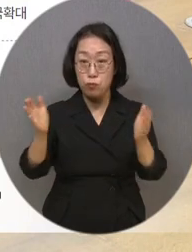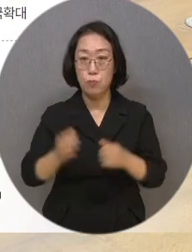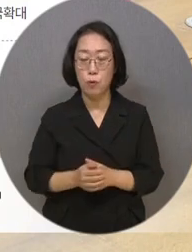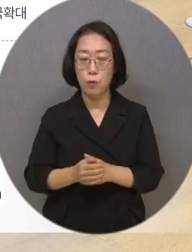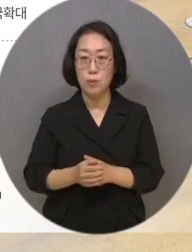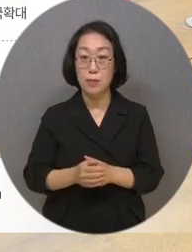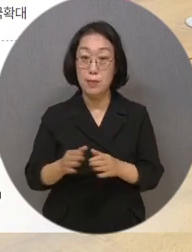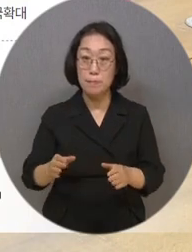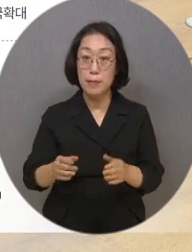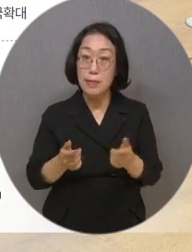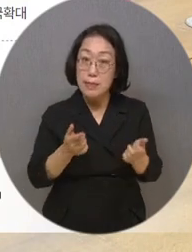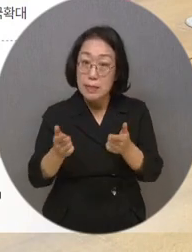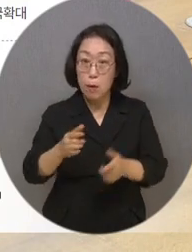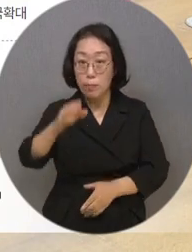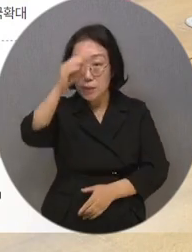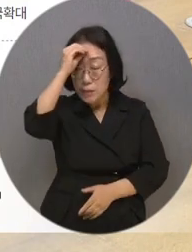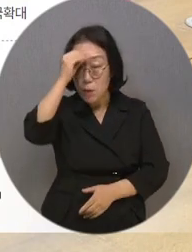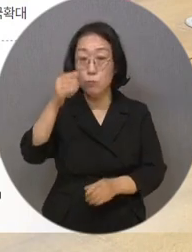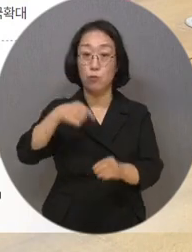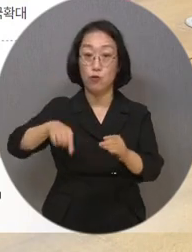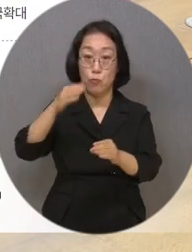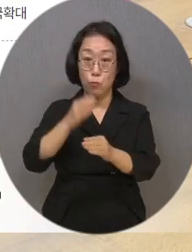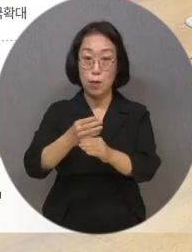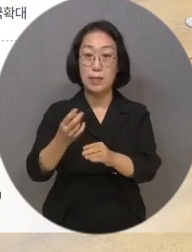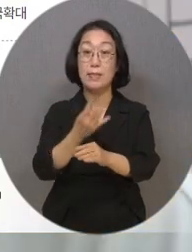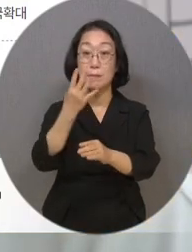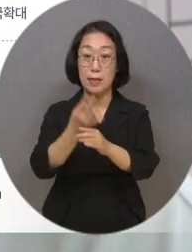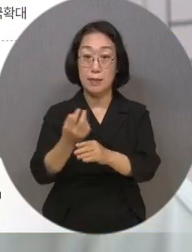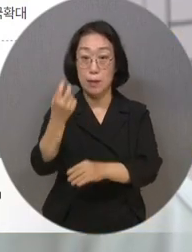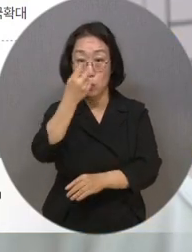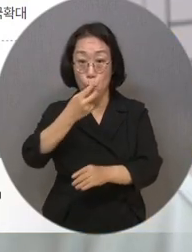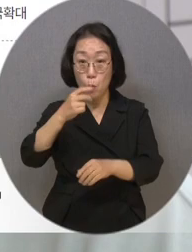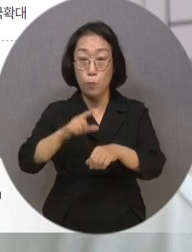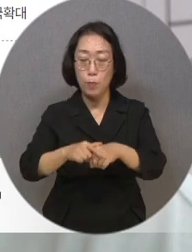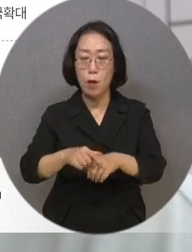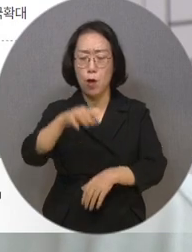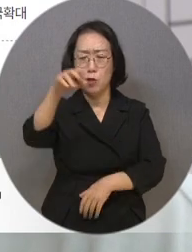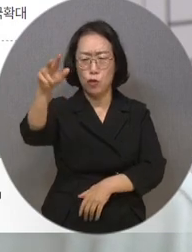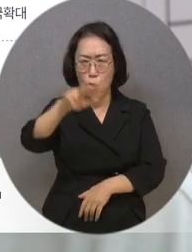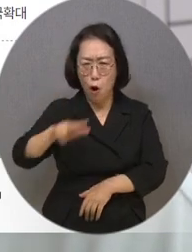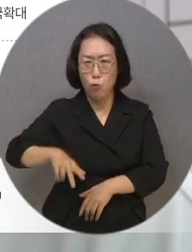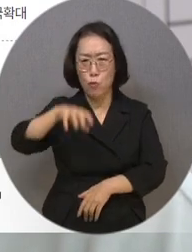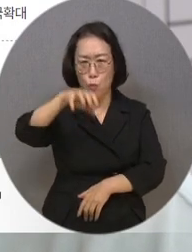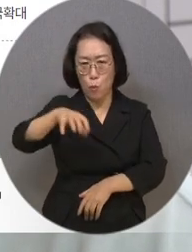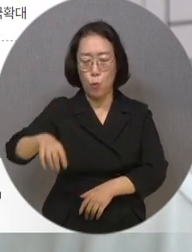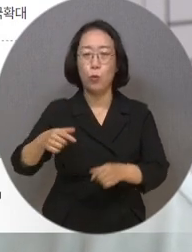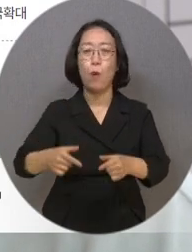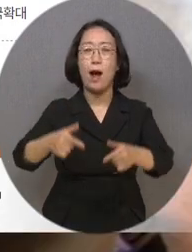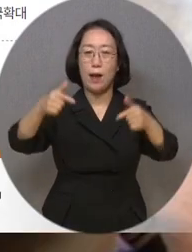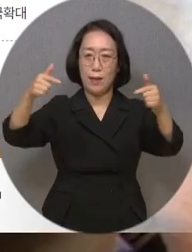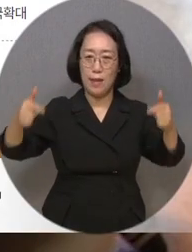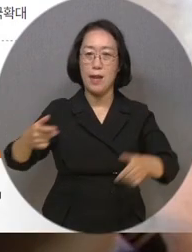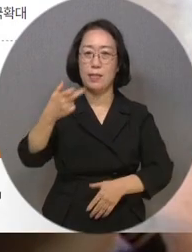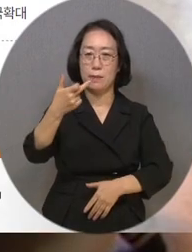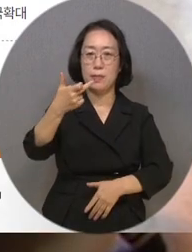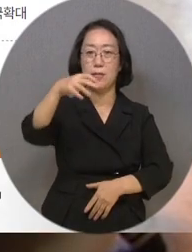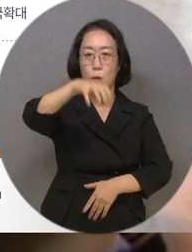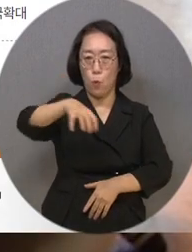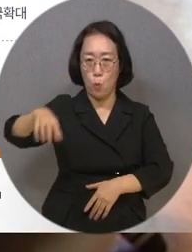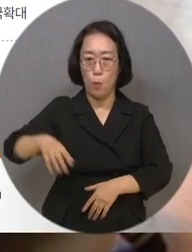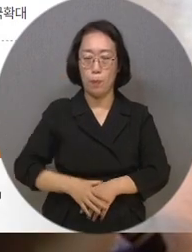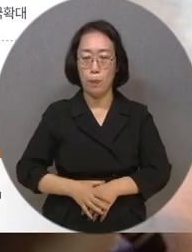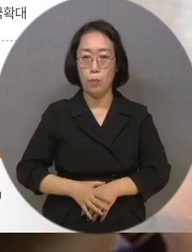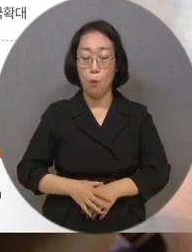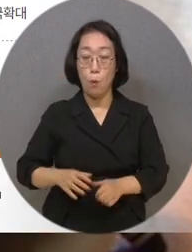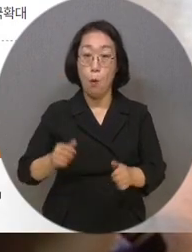시범적으로 진행하고 있는 24시간 돌봄 시범사업을 전국 17개 시도로 확대합니다 활동지원